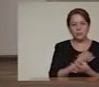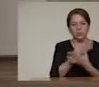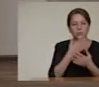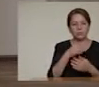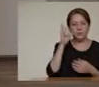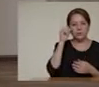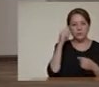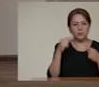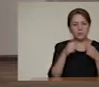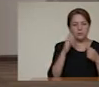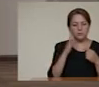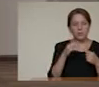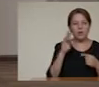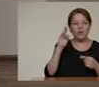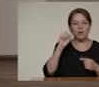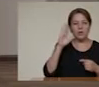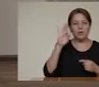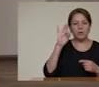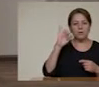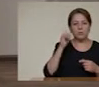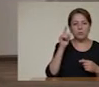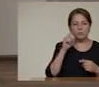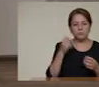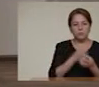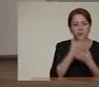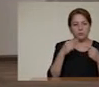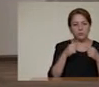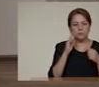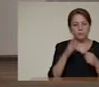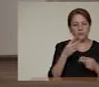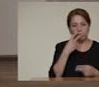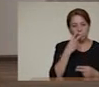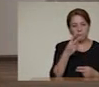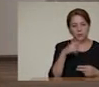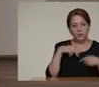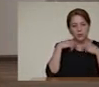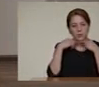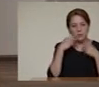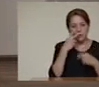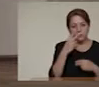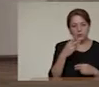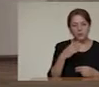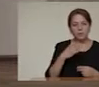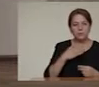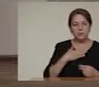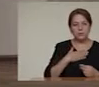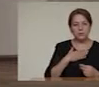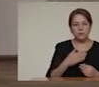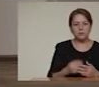keladi. Ya'ni Navruz bayramiga to'g'ri keladi. Ko'rdingizmi? E'tibor bersangiz, bizning